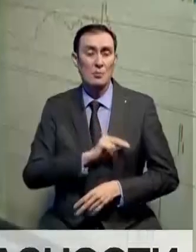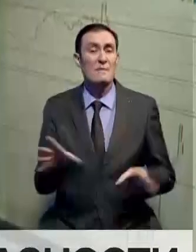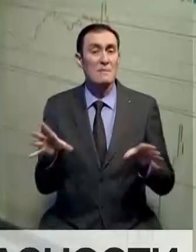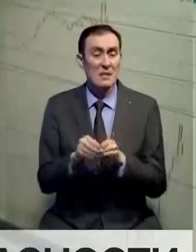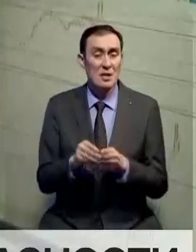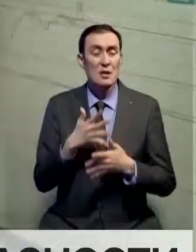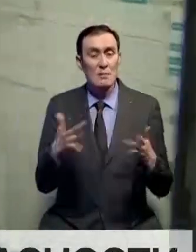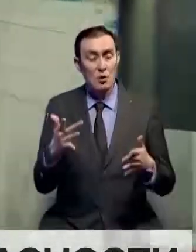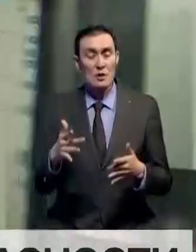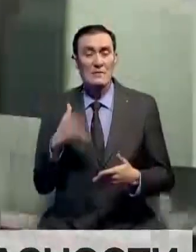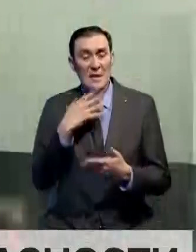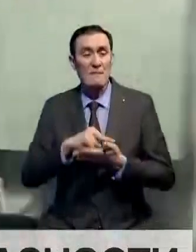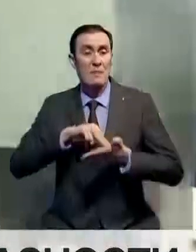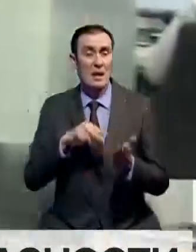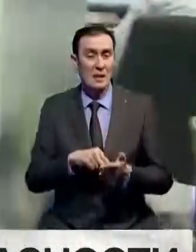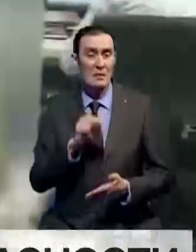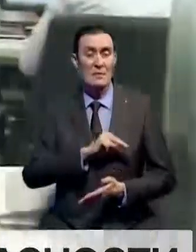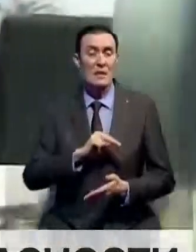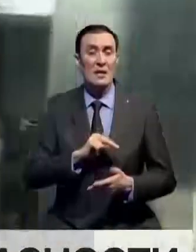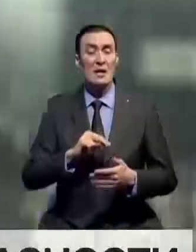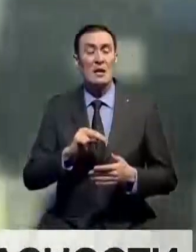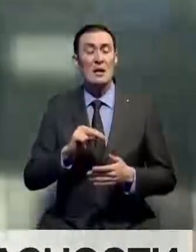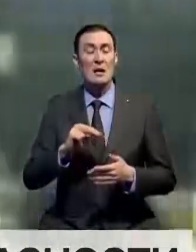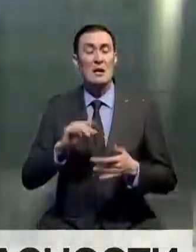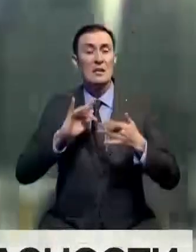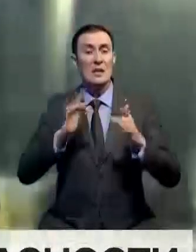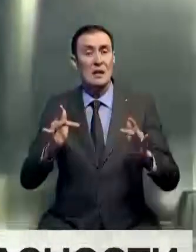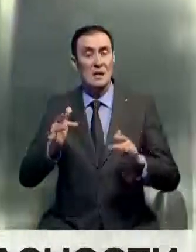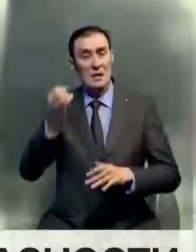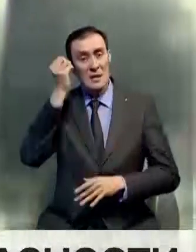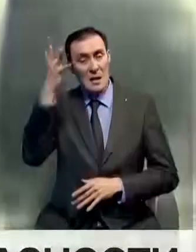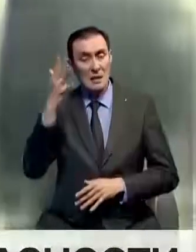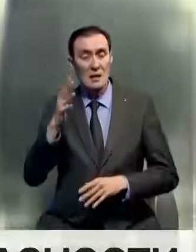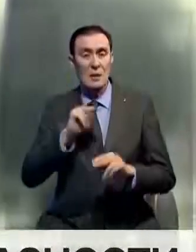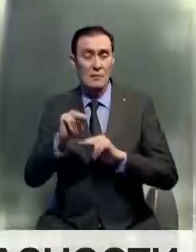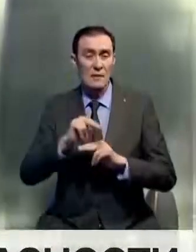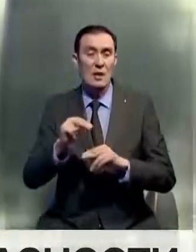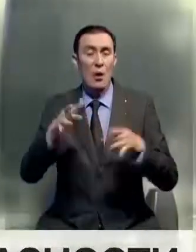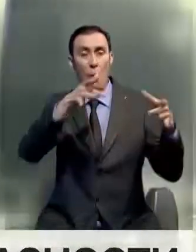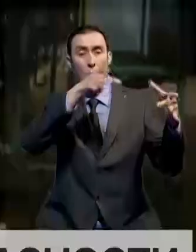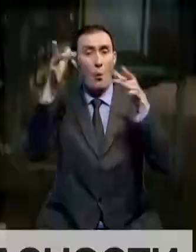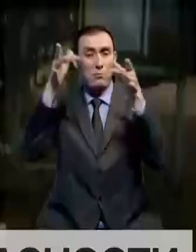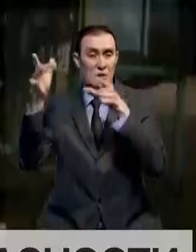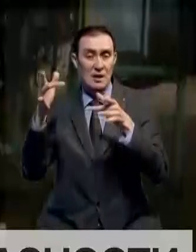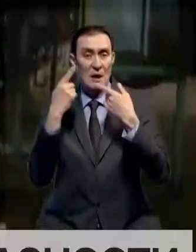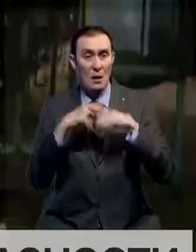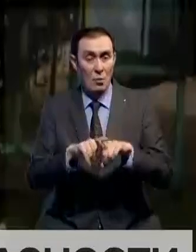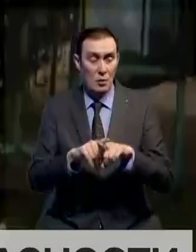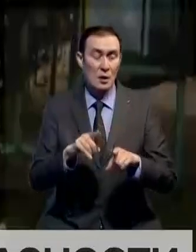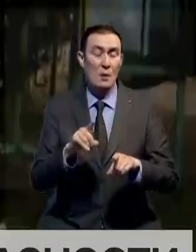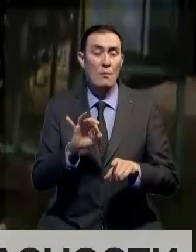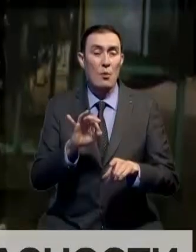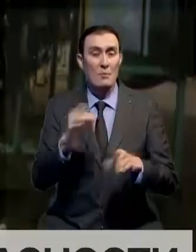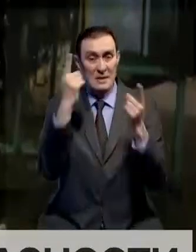и чаще использовать в своих стратегиях искусственный интеллект, машинное обучение, а также облачные технологии. Кроме того, согласно